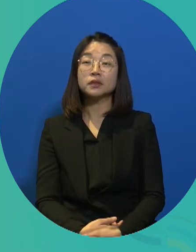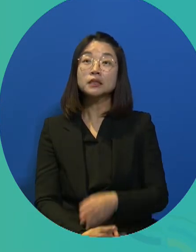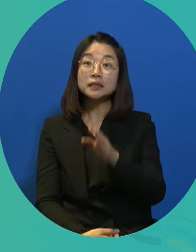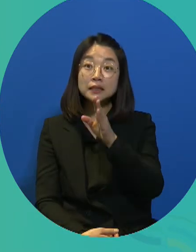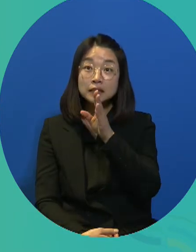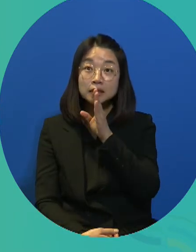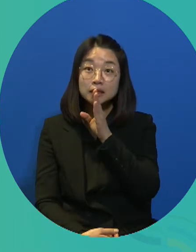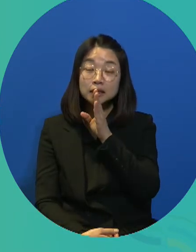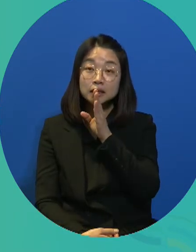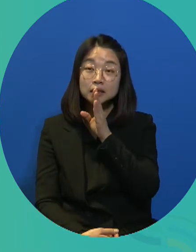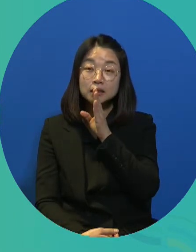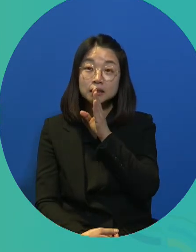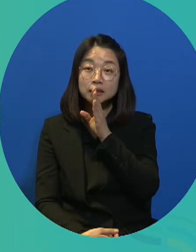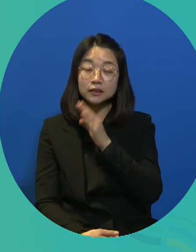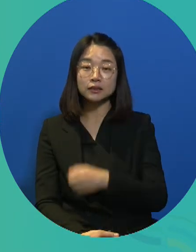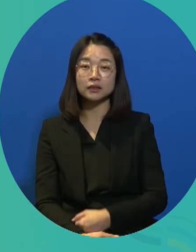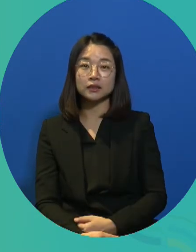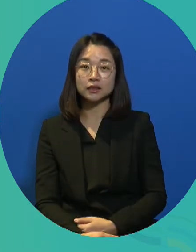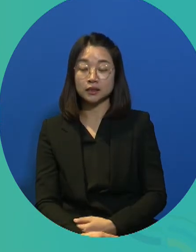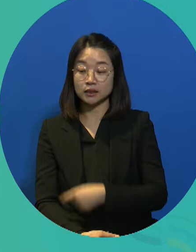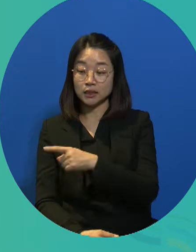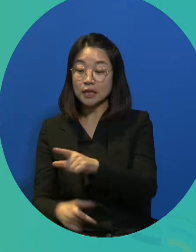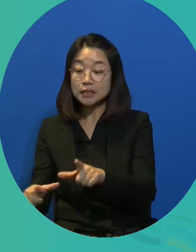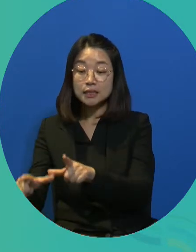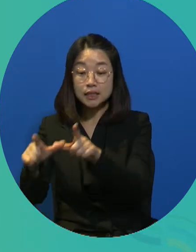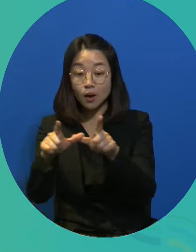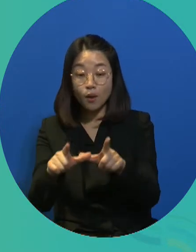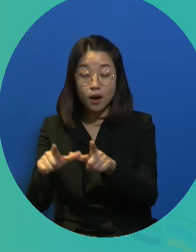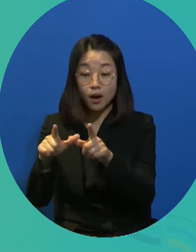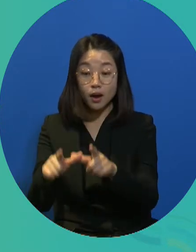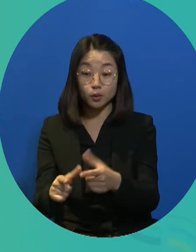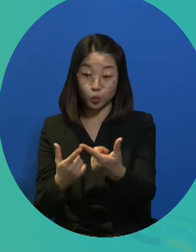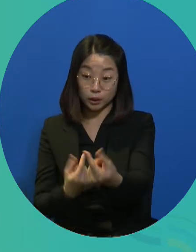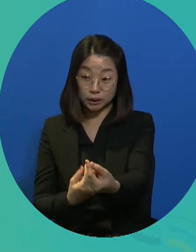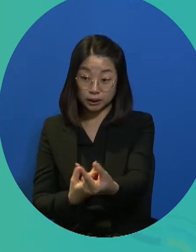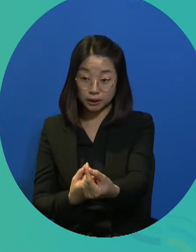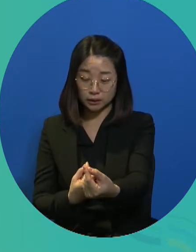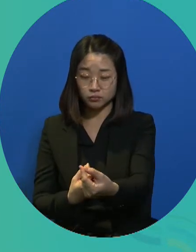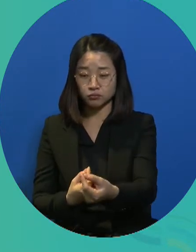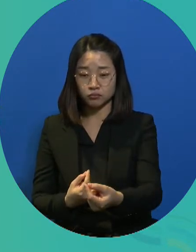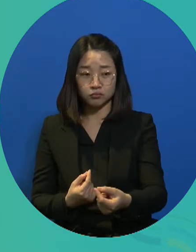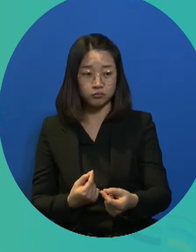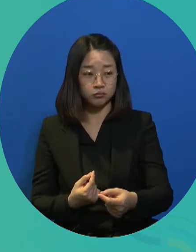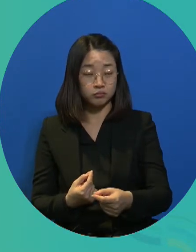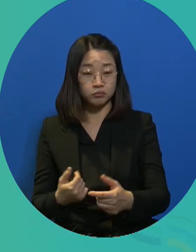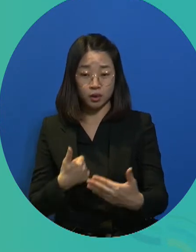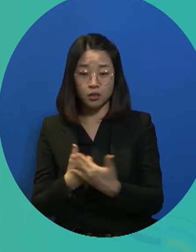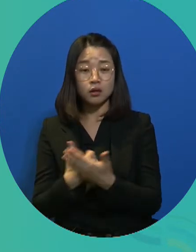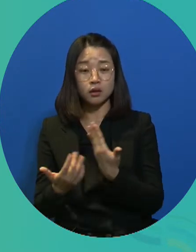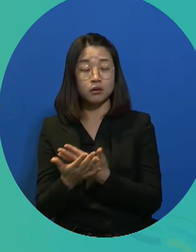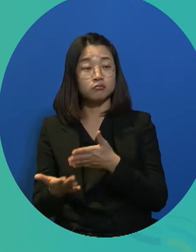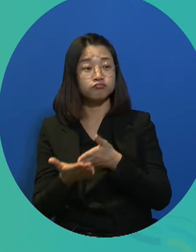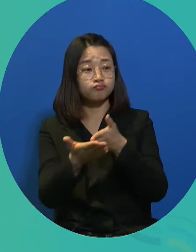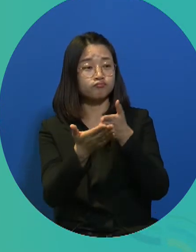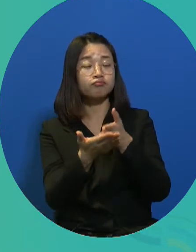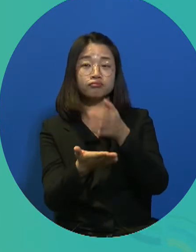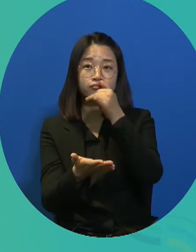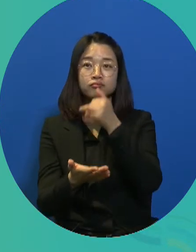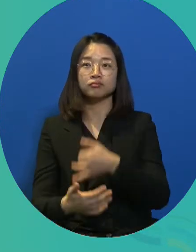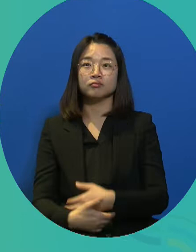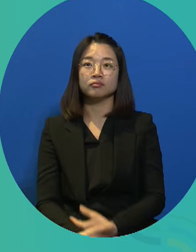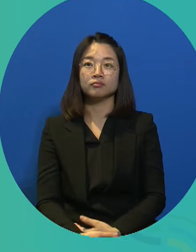실제 큰 어떤 제도적인 그런 시설에서 생활을 하는 것만큼 그렇게 해야 된다고 주장하는 사람들이 있는